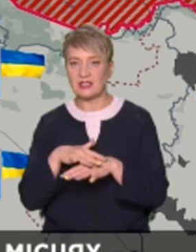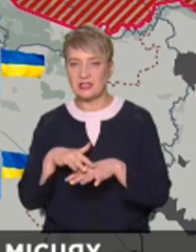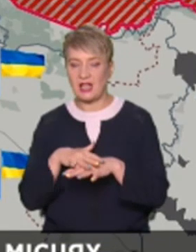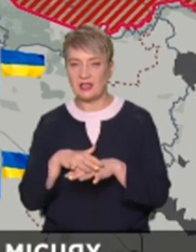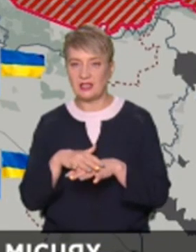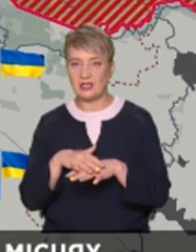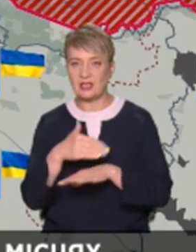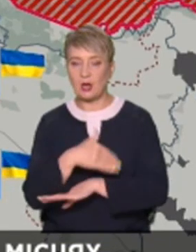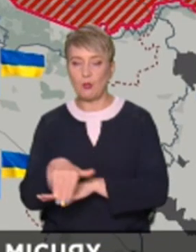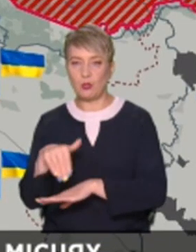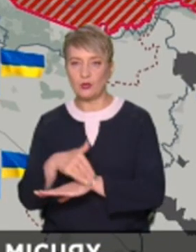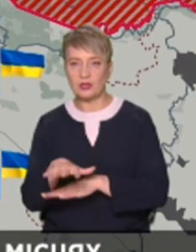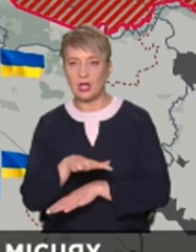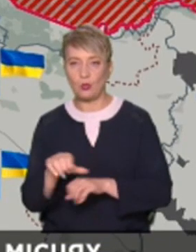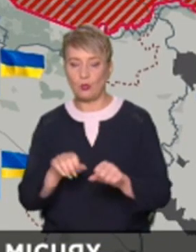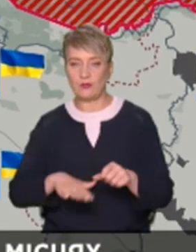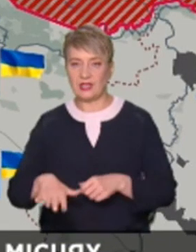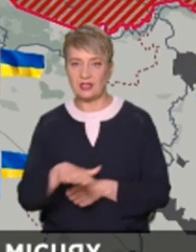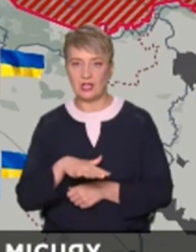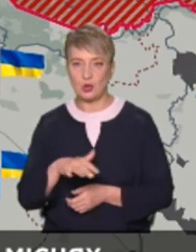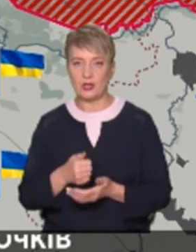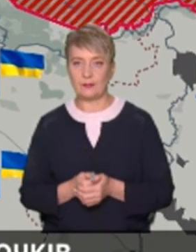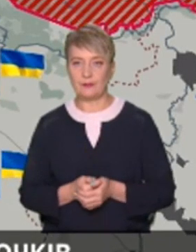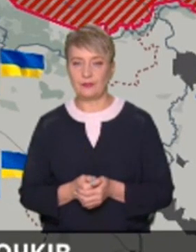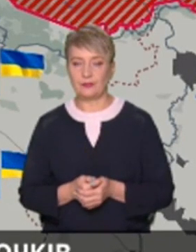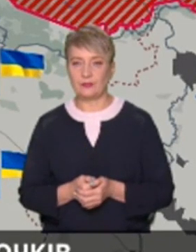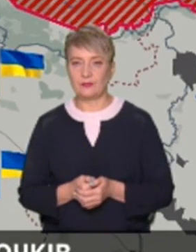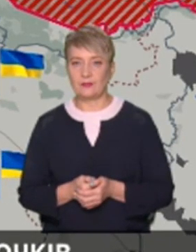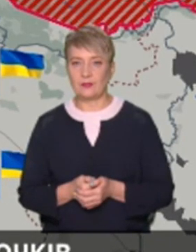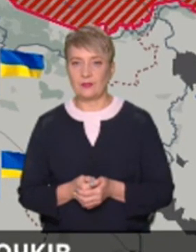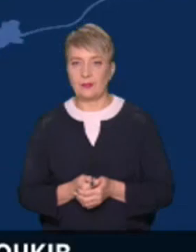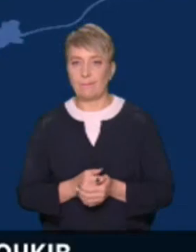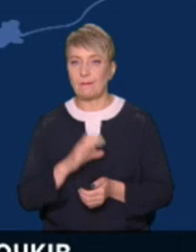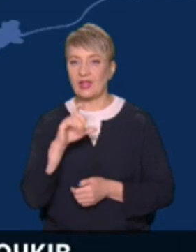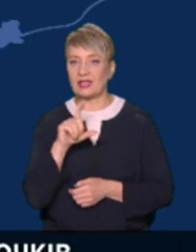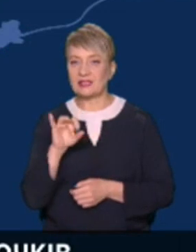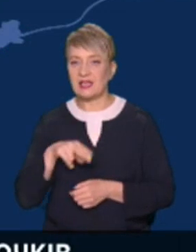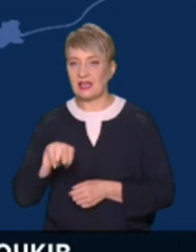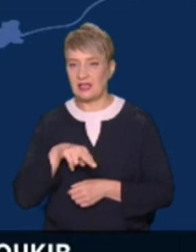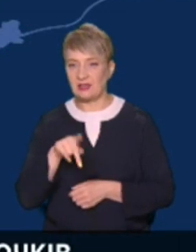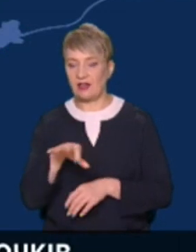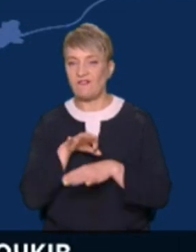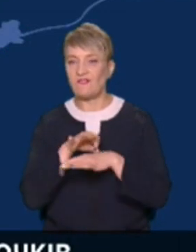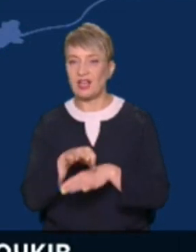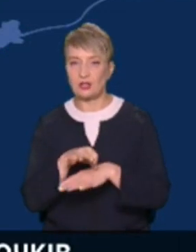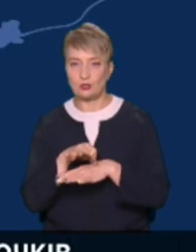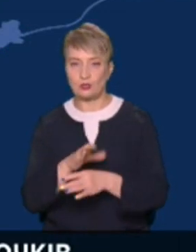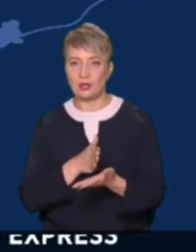та окупованих територіях. Ну і підемо східніше. Там окупанти ведуть штурм у